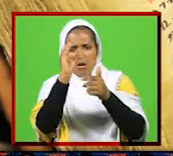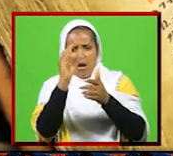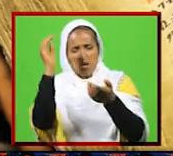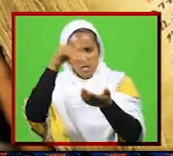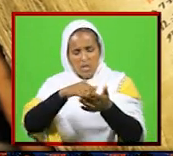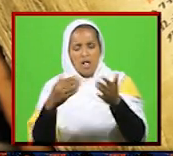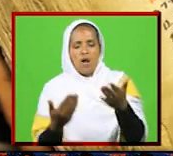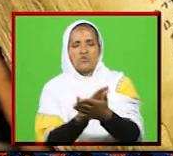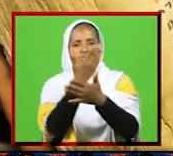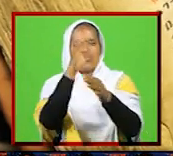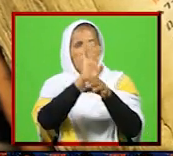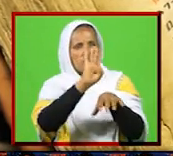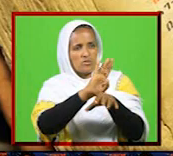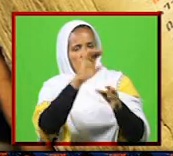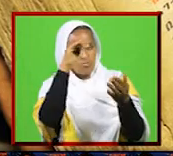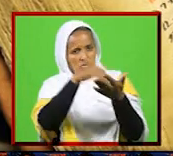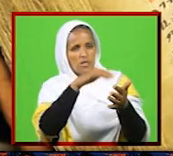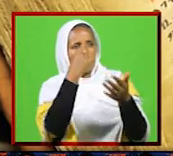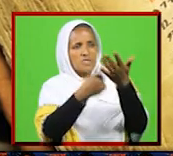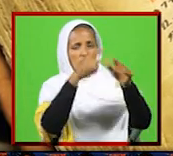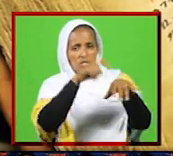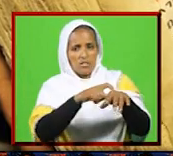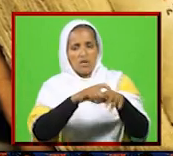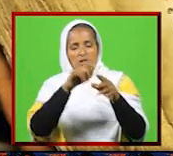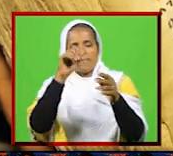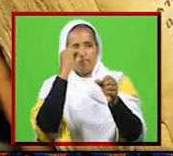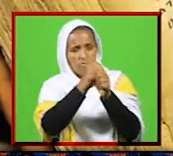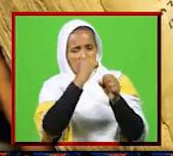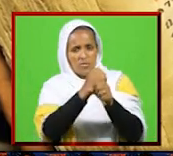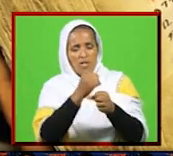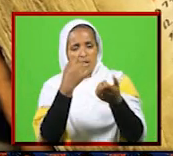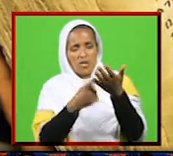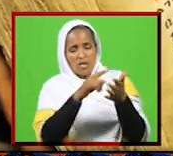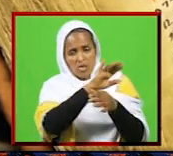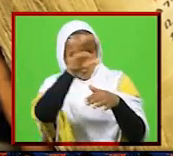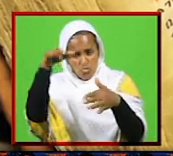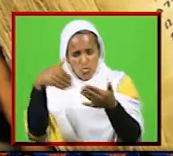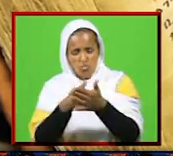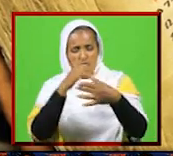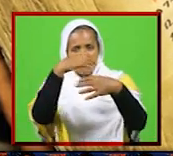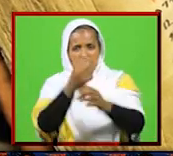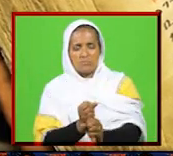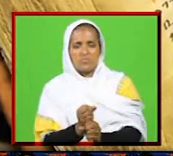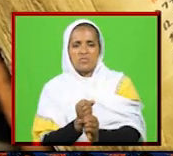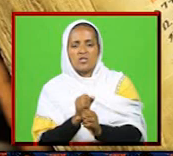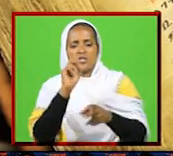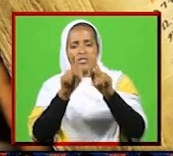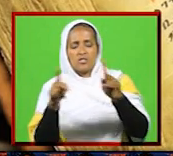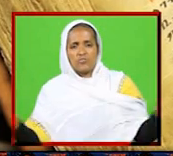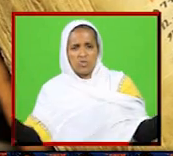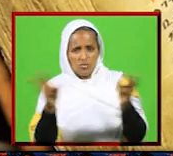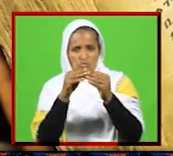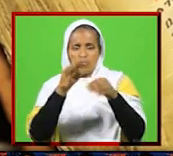መጥተው እንደገና አንድ ብለው ገዳምነቱን አድሰው ቤተክርስቲያኑም ያው በዛን ጊዜ ዋክሽም ደሞ የሚባሉ ነበሩ ከነ የነዚህ